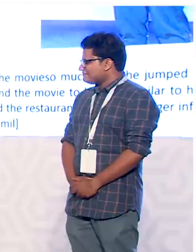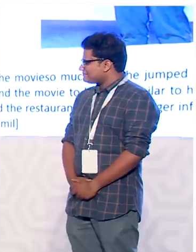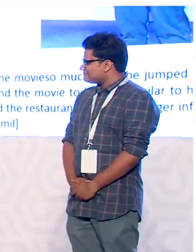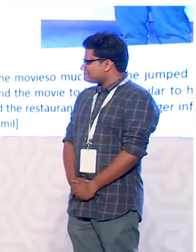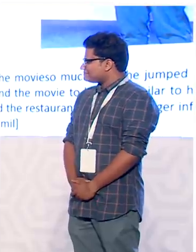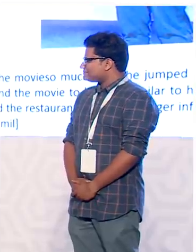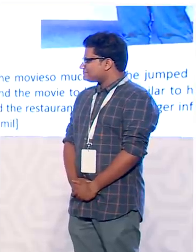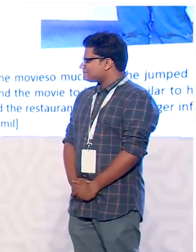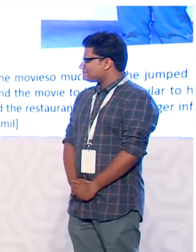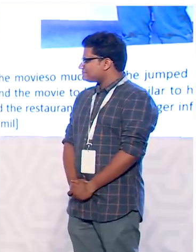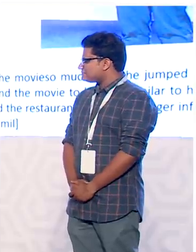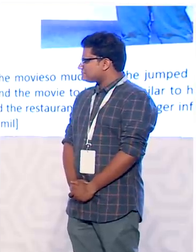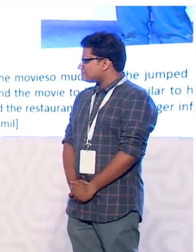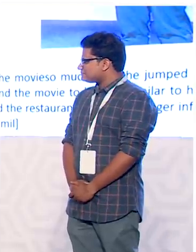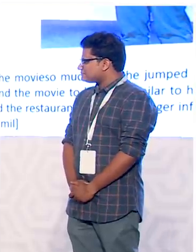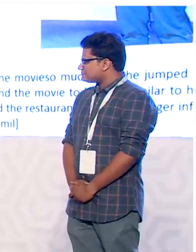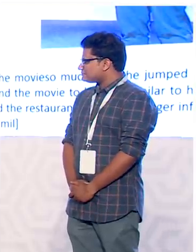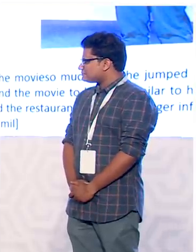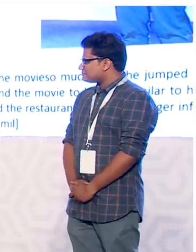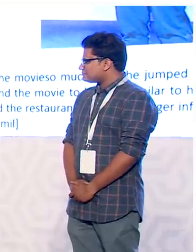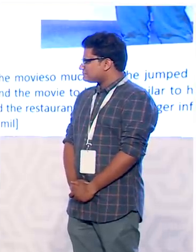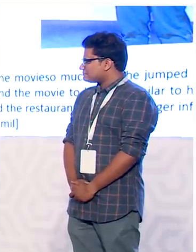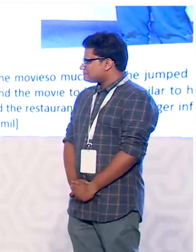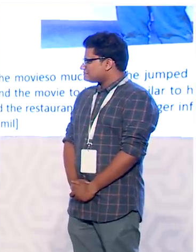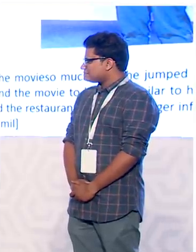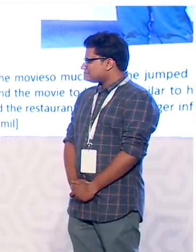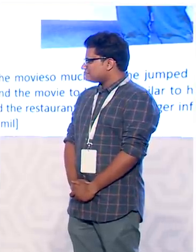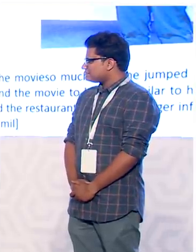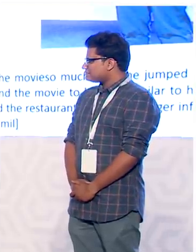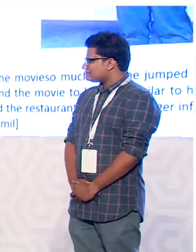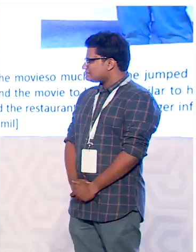மேகங்களை எல்லாம் தொட்டுவிட ஆசை